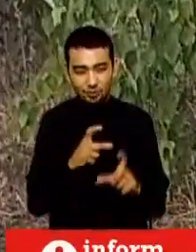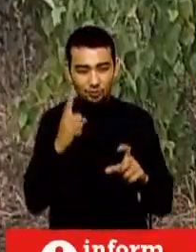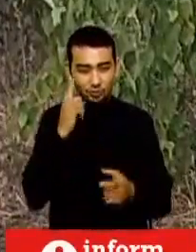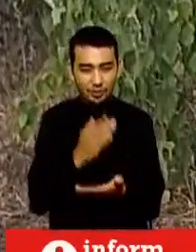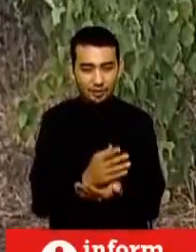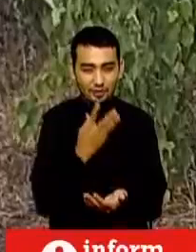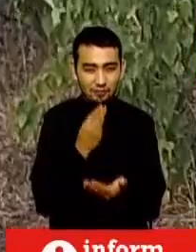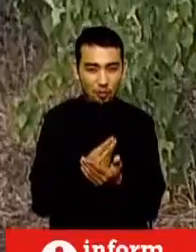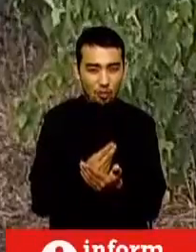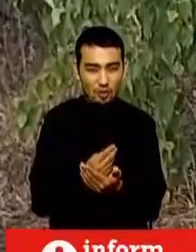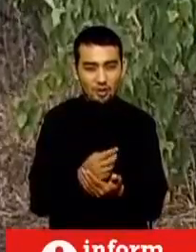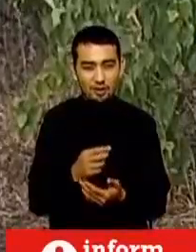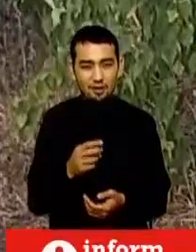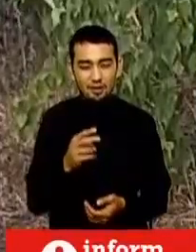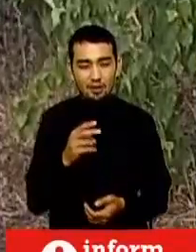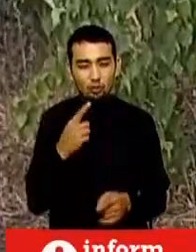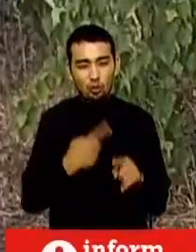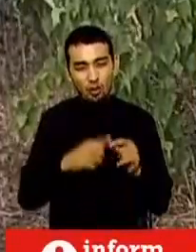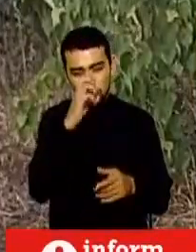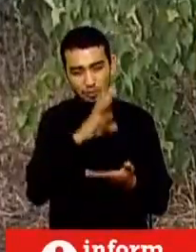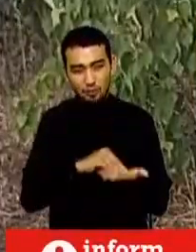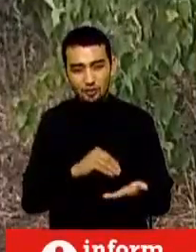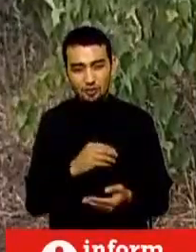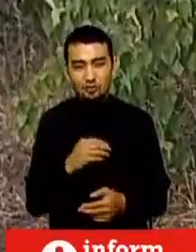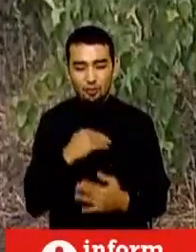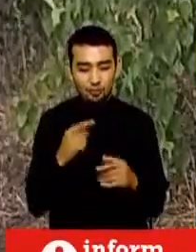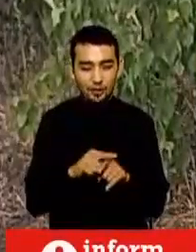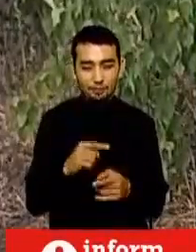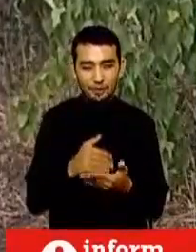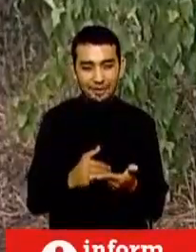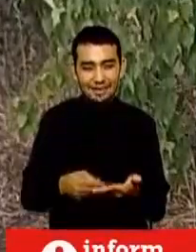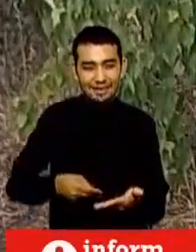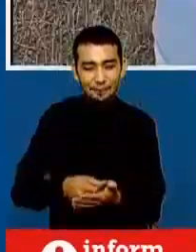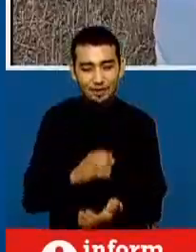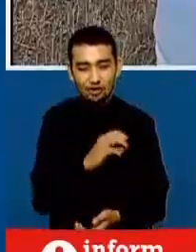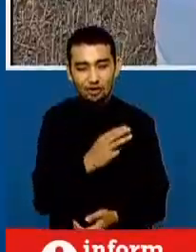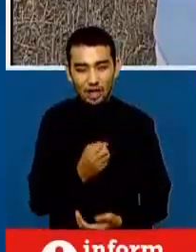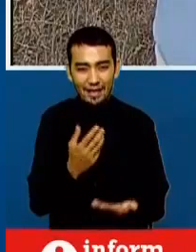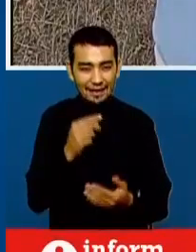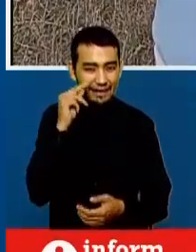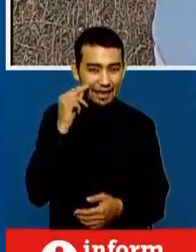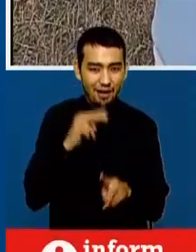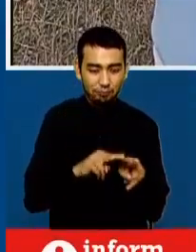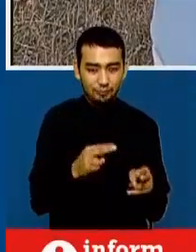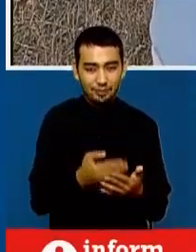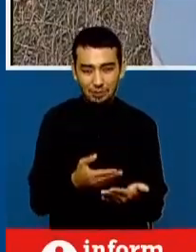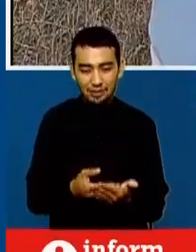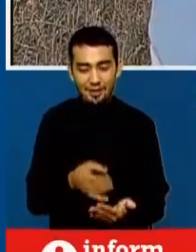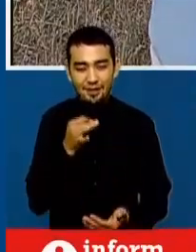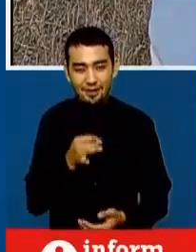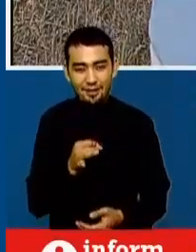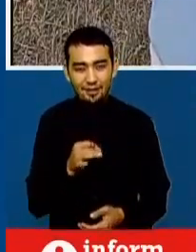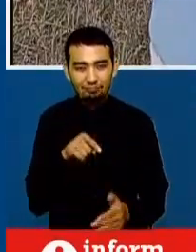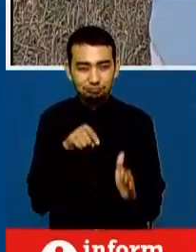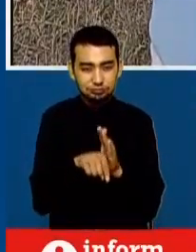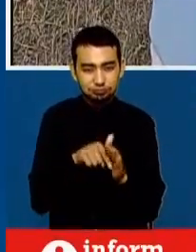создать свою, независимую от других государств платежную систему, как, например, в США или Китае, и как следует защититься от